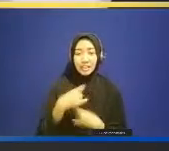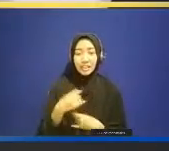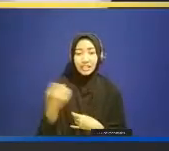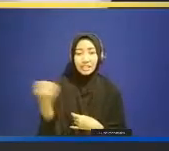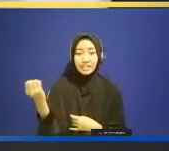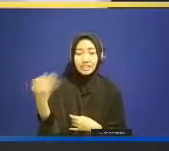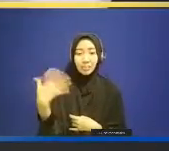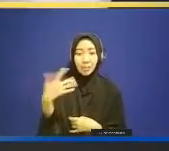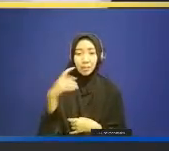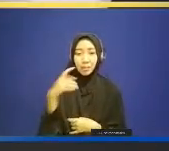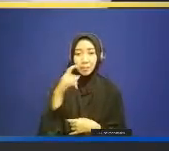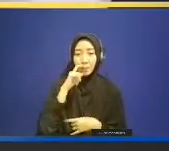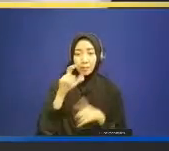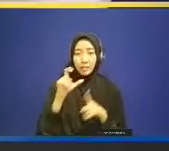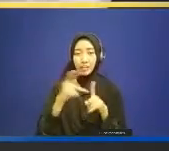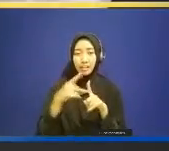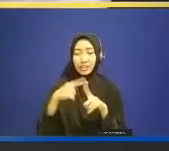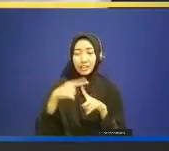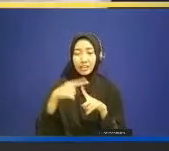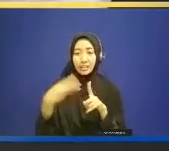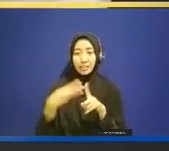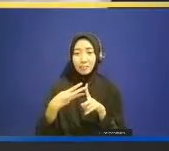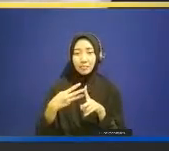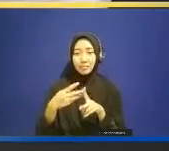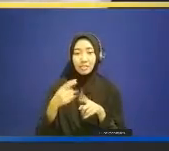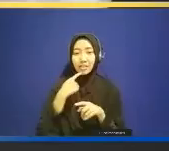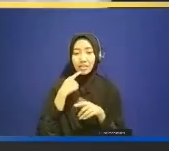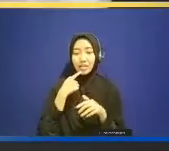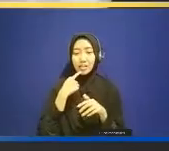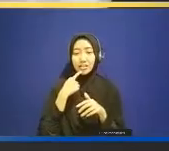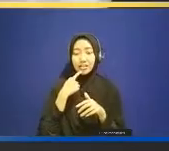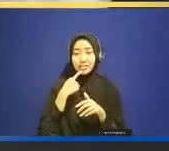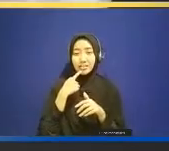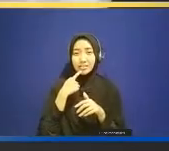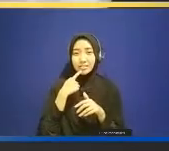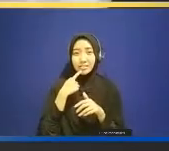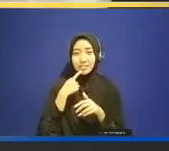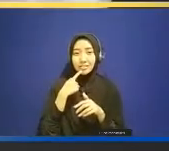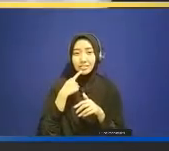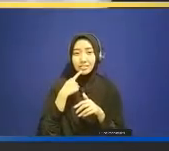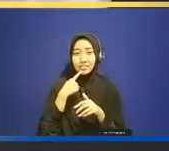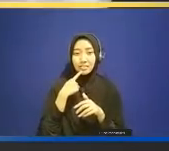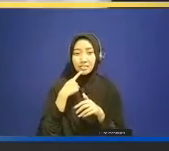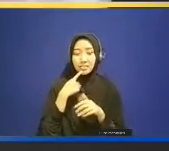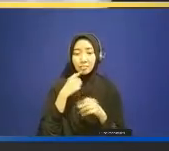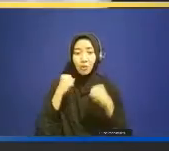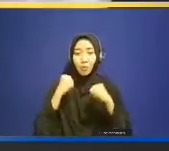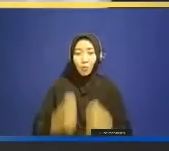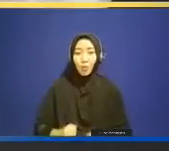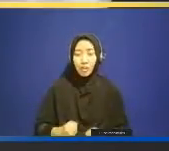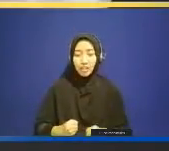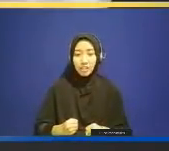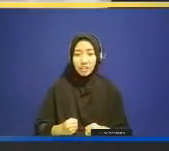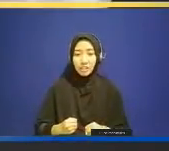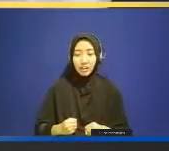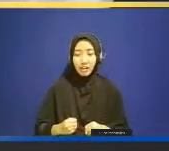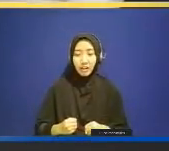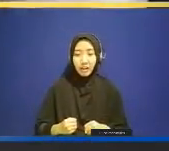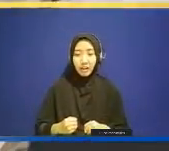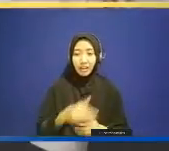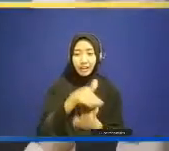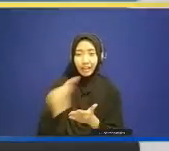yang disampaikan Pak HP Basri ya terutama dalam kaitannya dengan penguatan DC